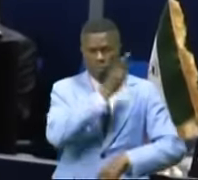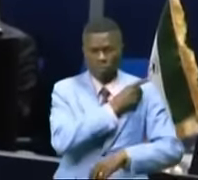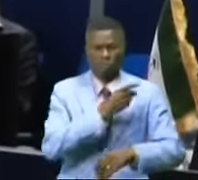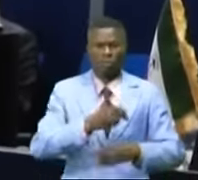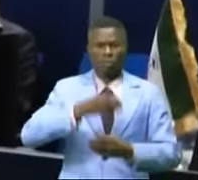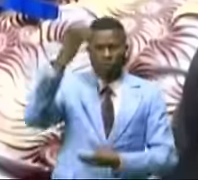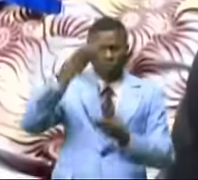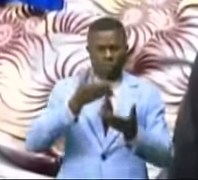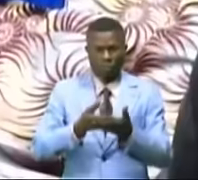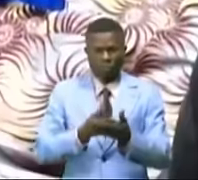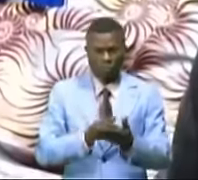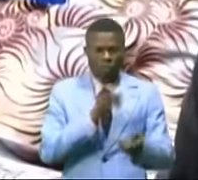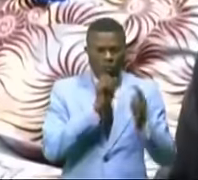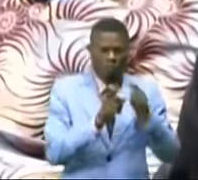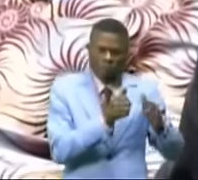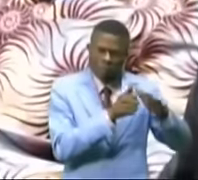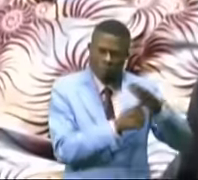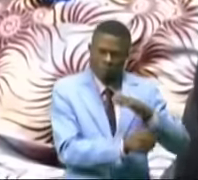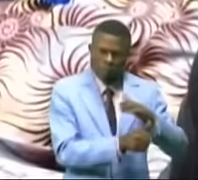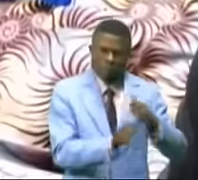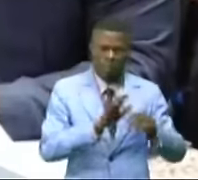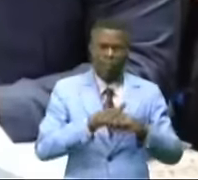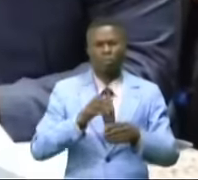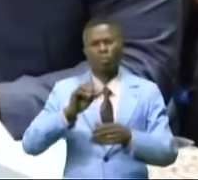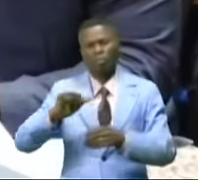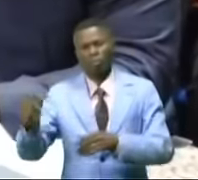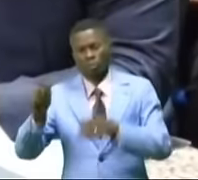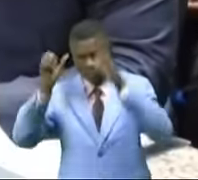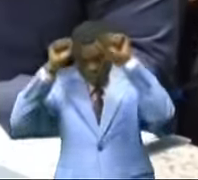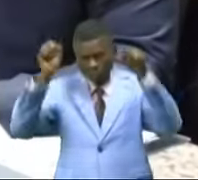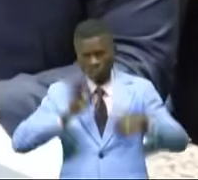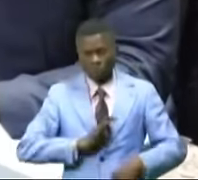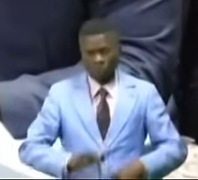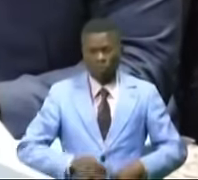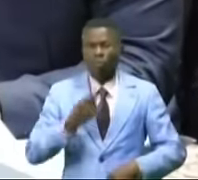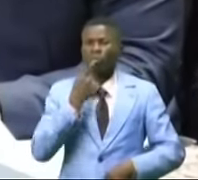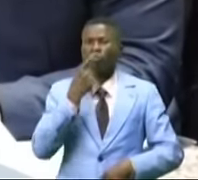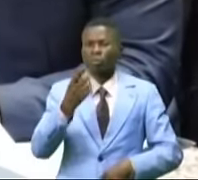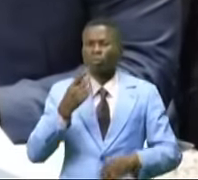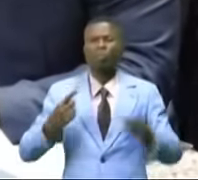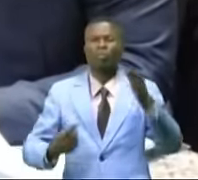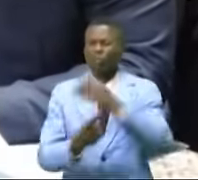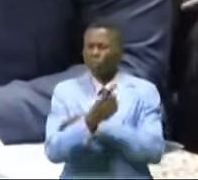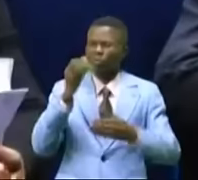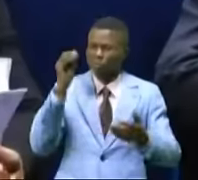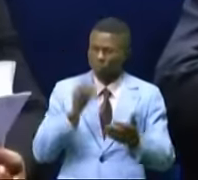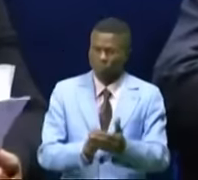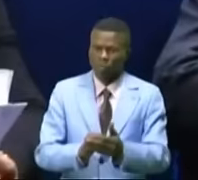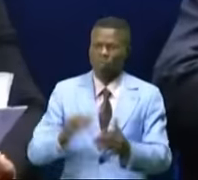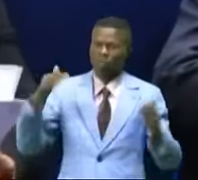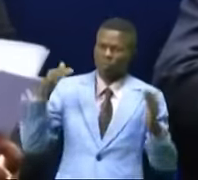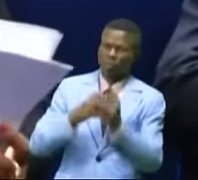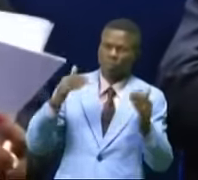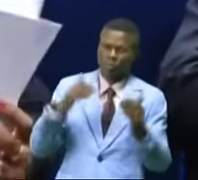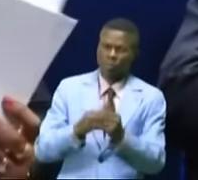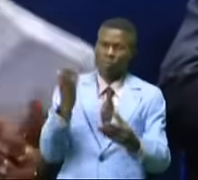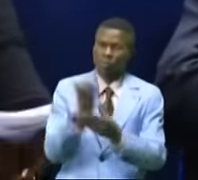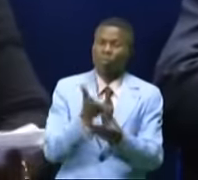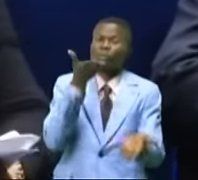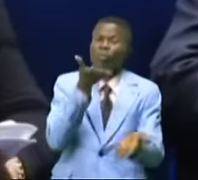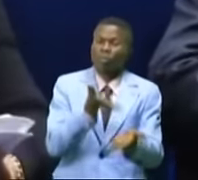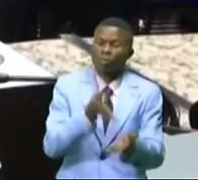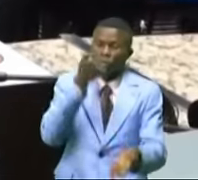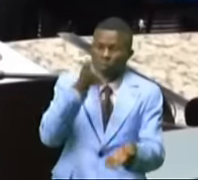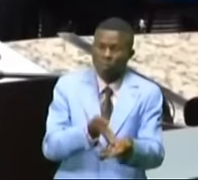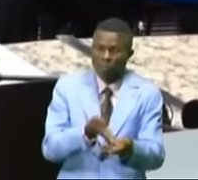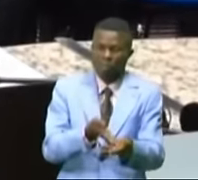Après un huis clos, chaque parti s'est exprimé. Le président Félix Tshisekedi a dénoncé pour la énième fois l'agression documentée dont son